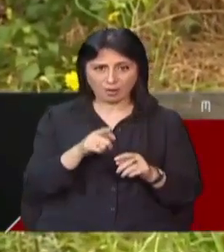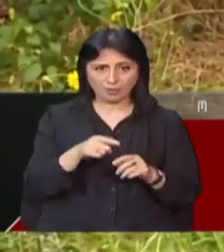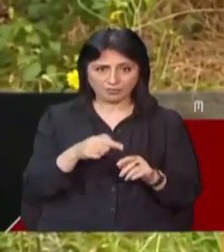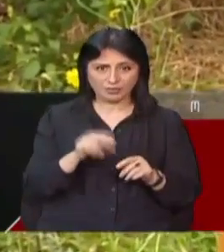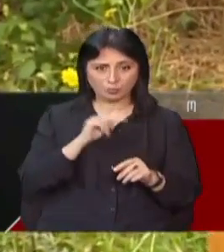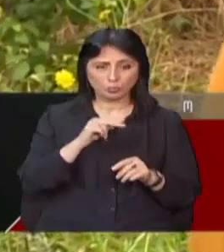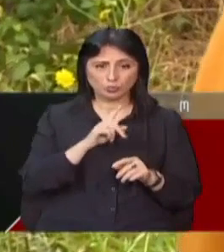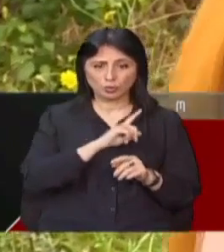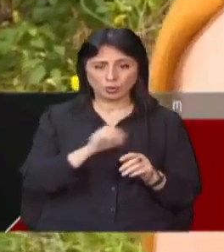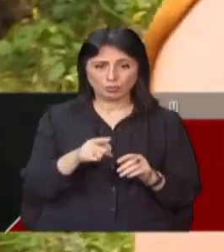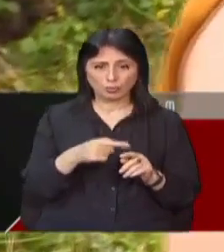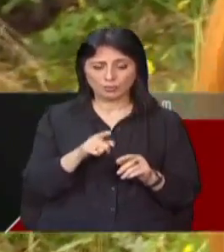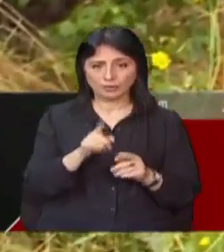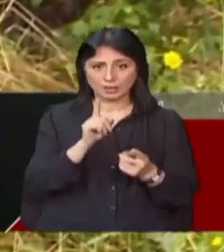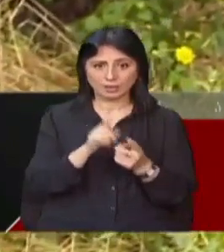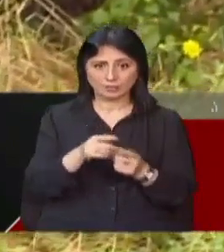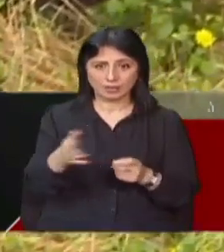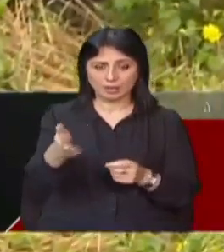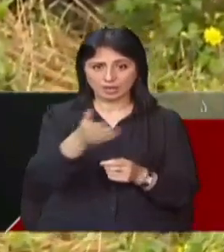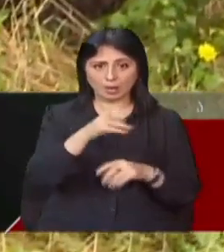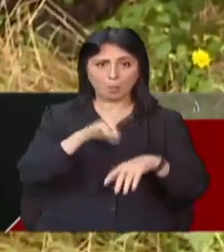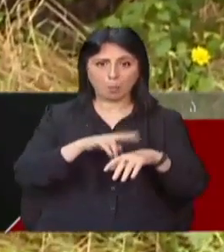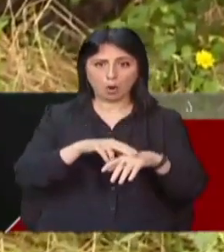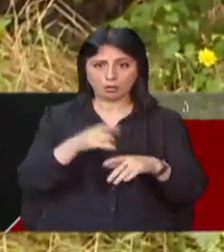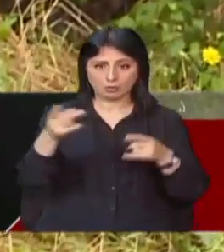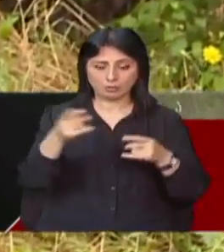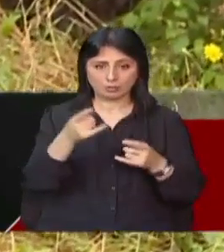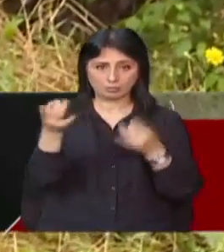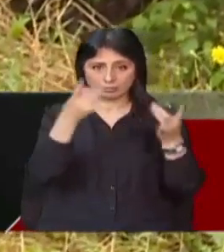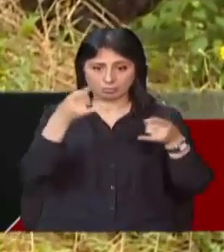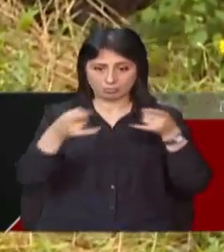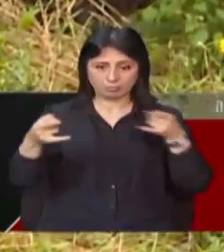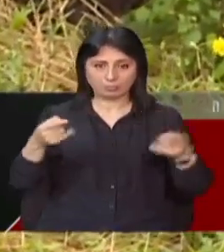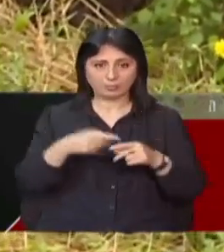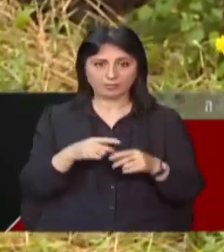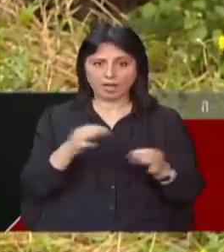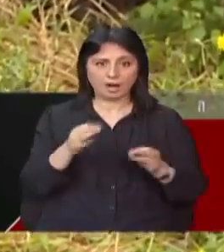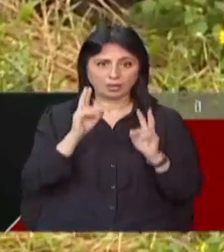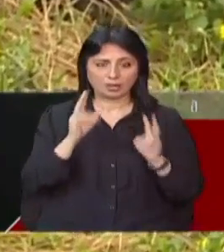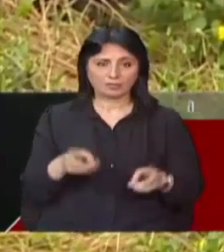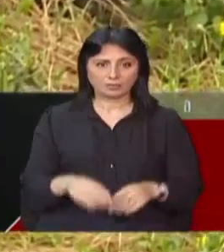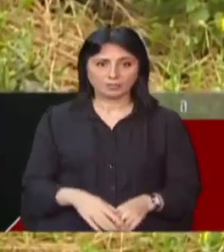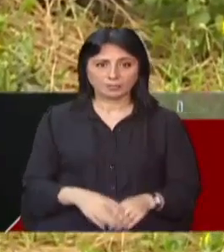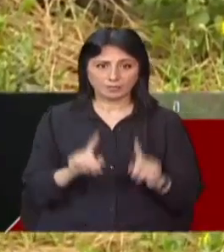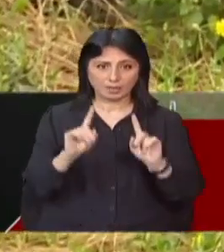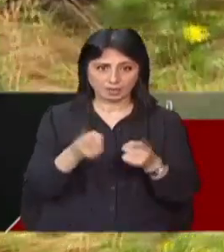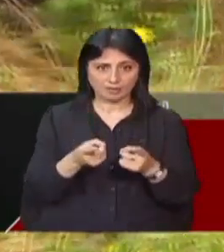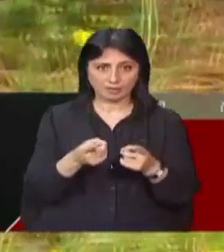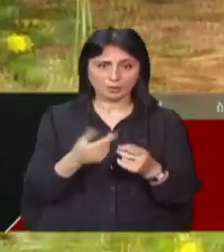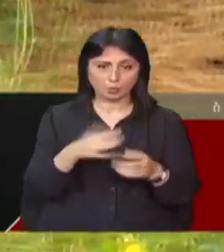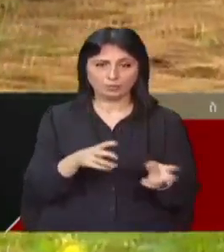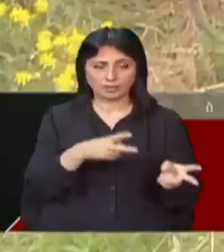ჩალაგებაზე ვმუშაობ და დამხვდა აი მთელი რა პოლიცია გაბმული ლენტები, ყველაფერი, მე არაფერი არ ვიცი. დააკავეს ეს ადამიანი, ხო?